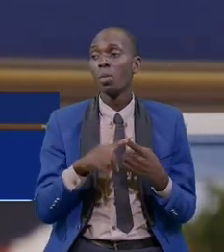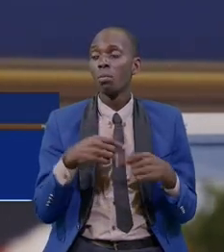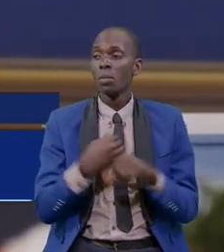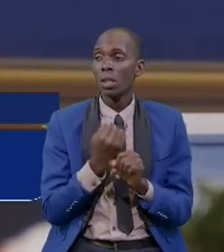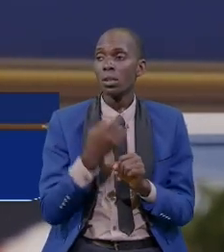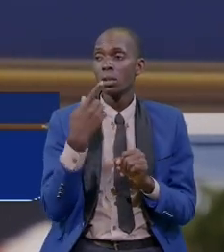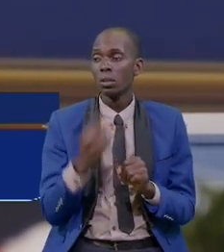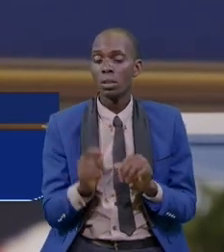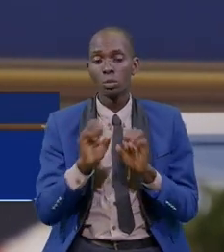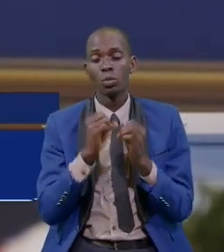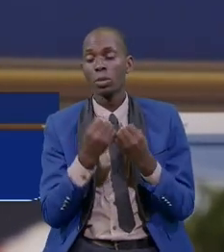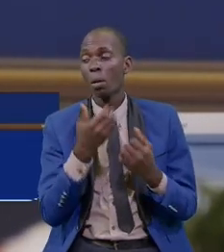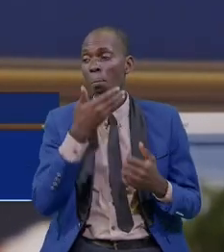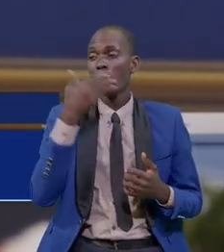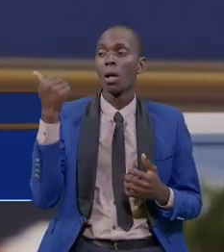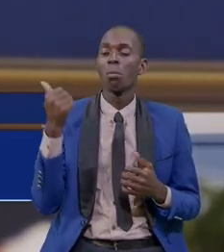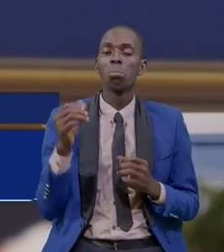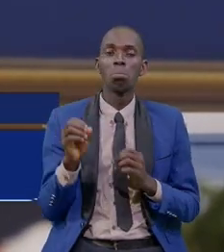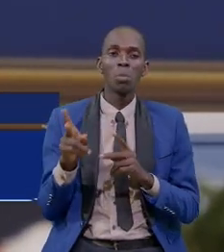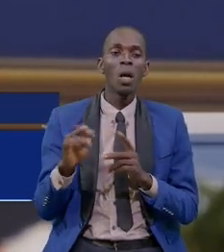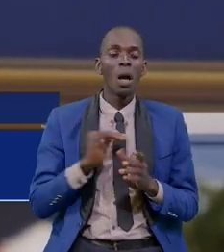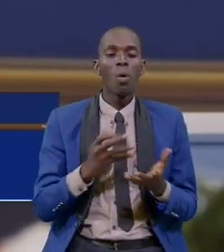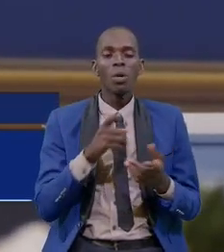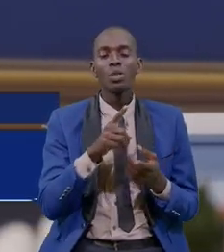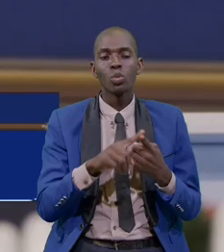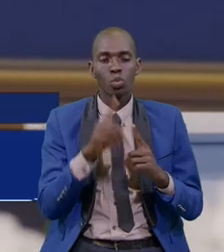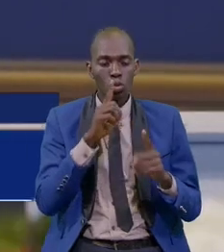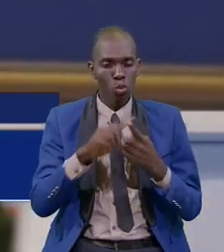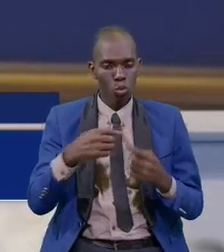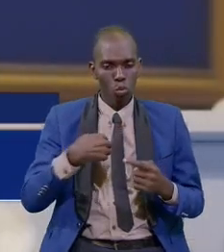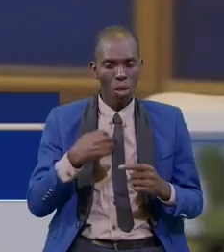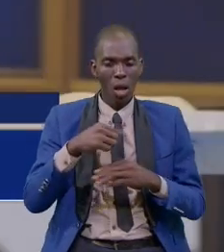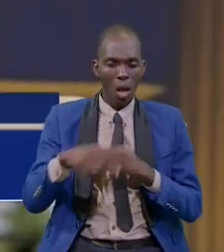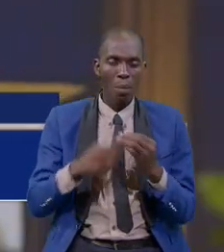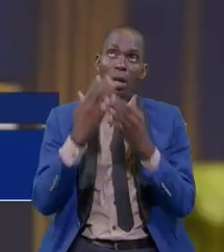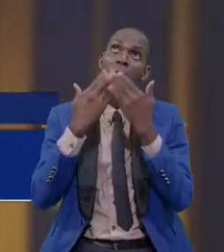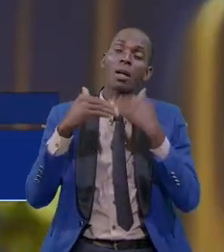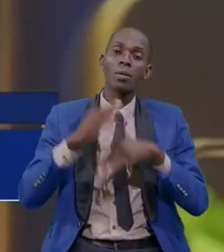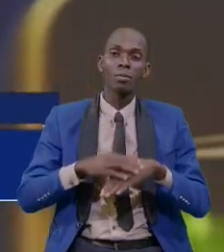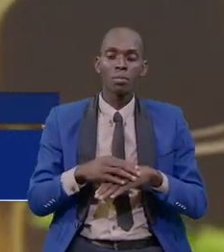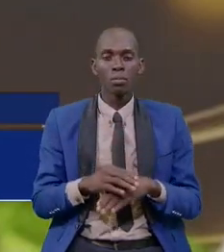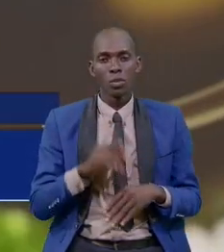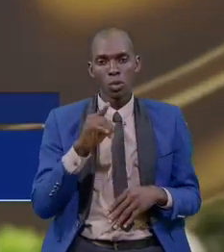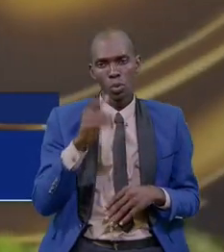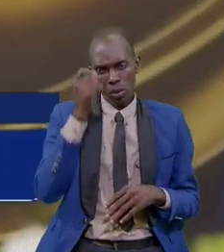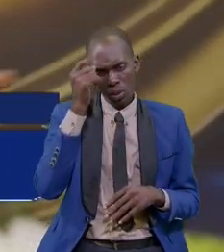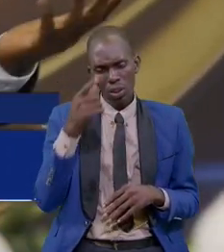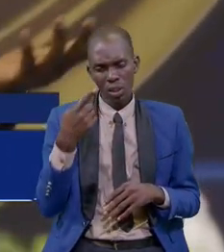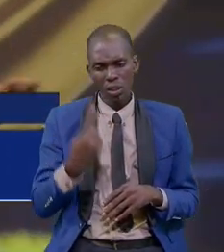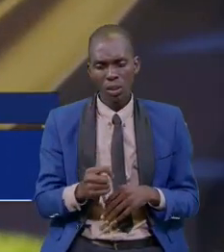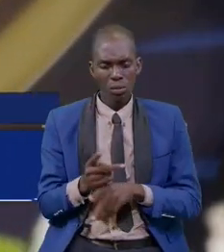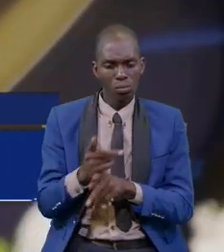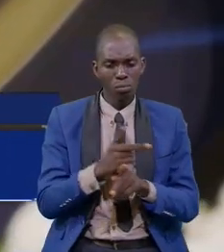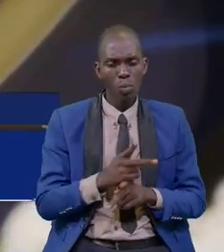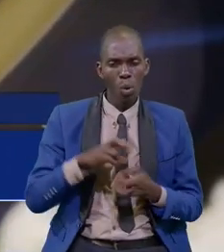meilleure. Ce que moi je veux, c'est qu'il me parle à propos du ciel. Nous comprenons ça, l'insécurité dans le monde. Nous avons